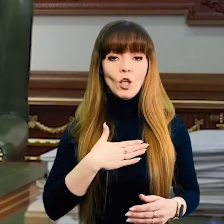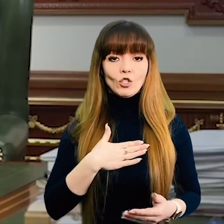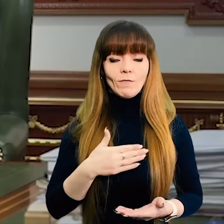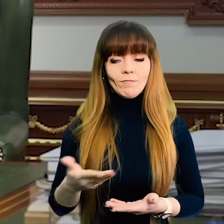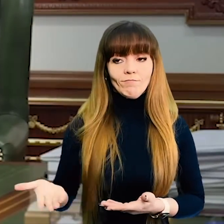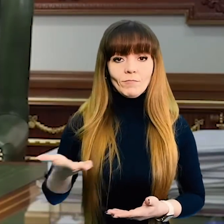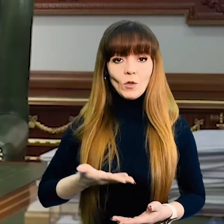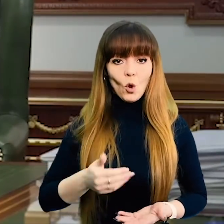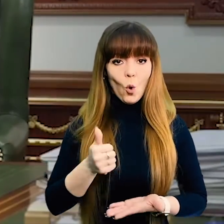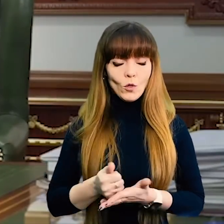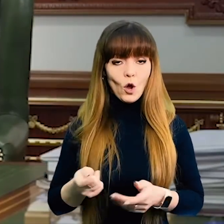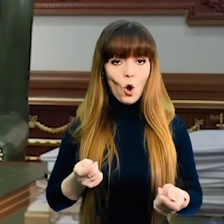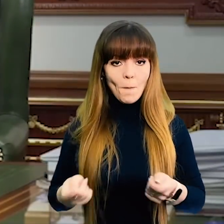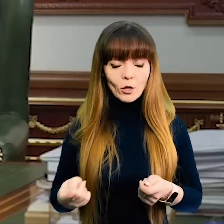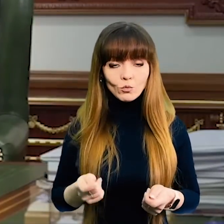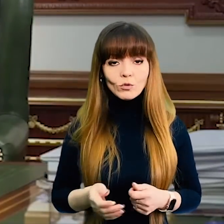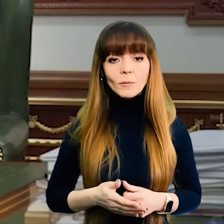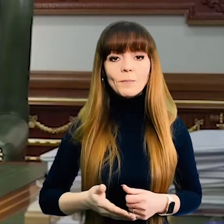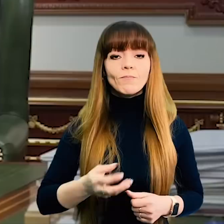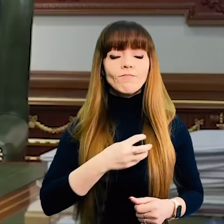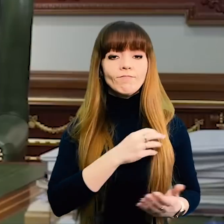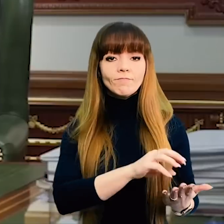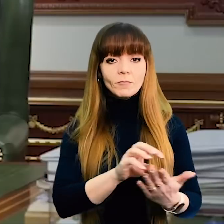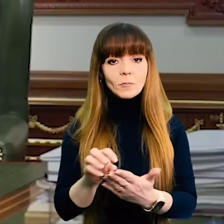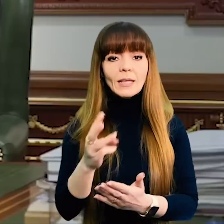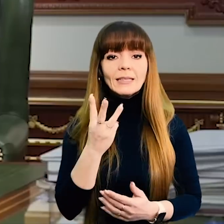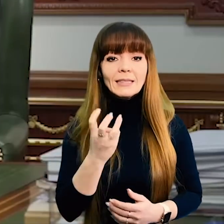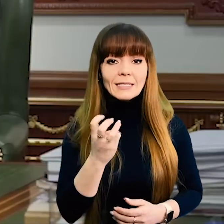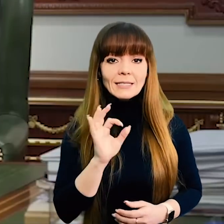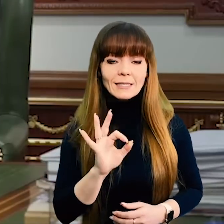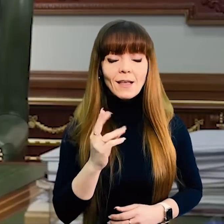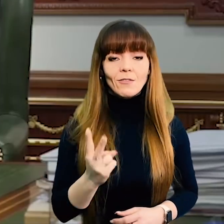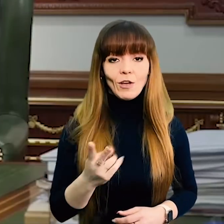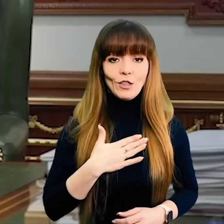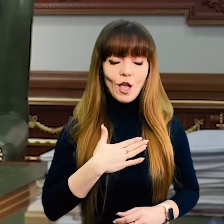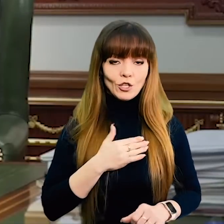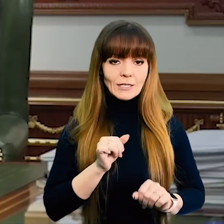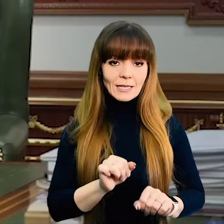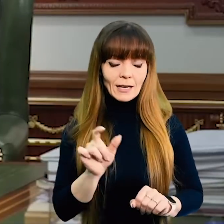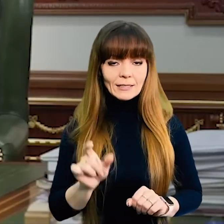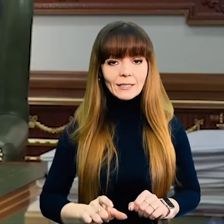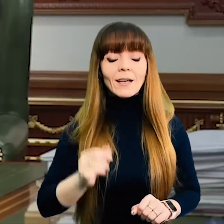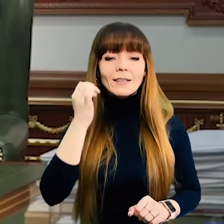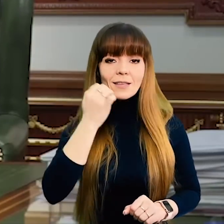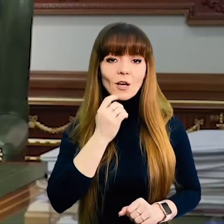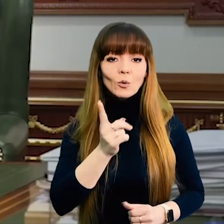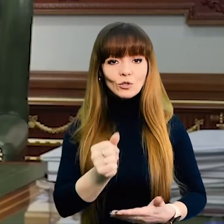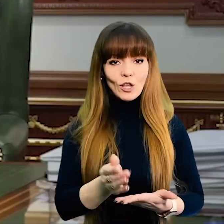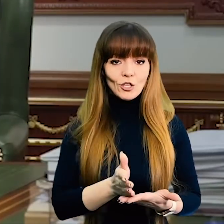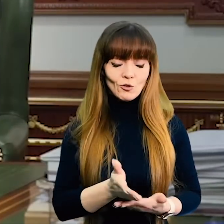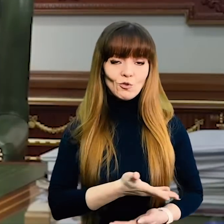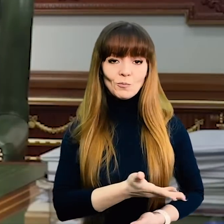за подання нашого головнокомандуюча. Нагороджується 302 наших захисника.